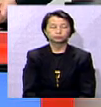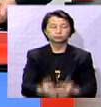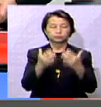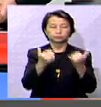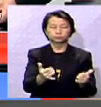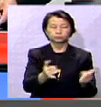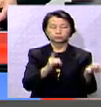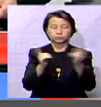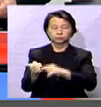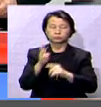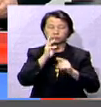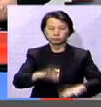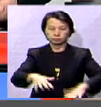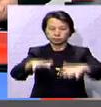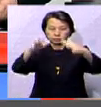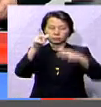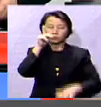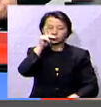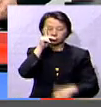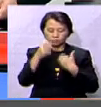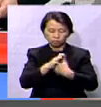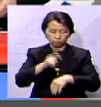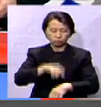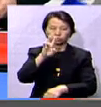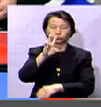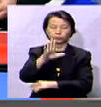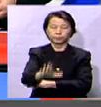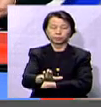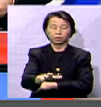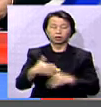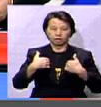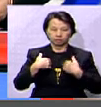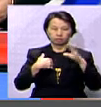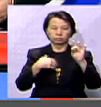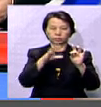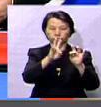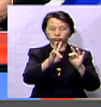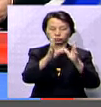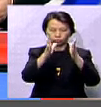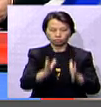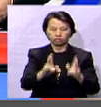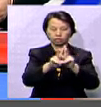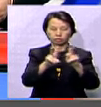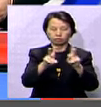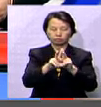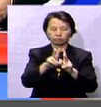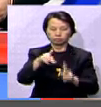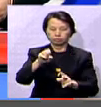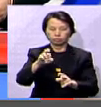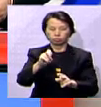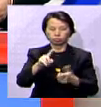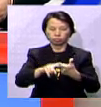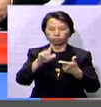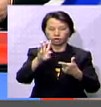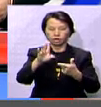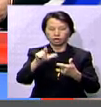Kita beralih ke perkembangan banjir di Kedah. Sehingga jam 7 petang tadi, seramai 87 penduduk kampung Perupuk dan kampung